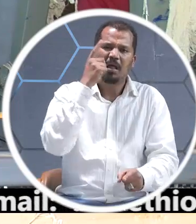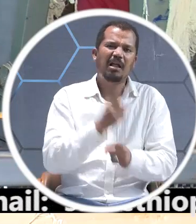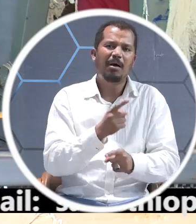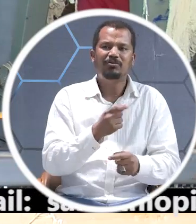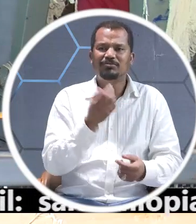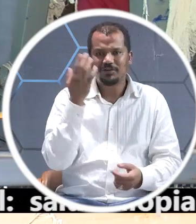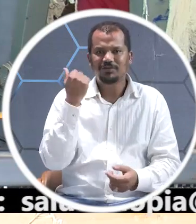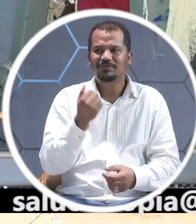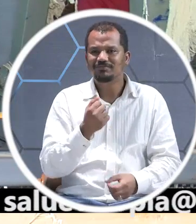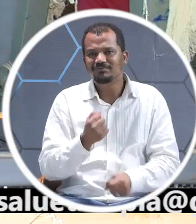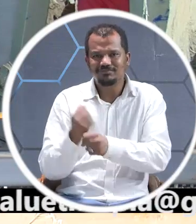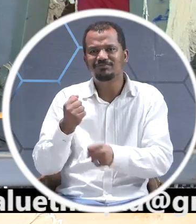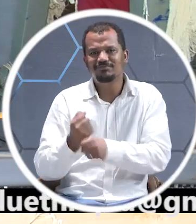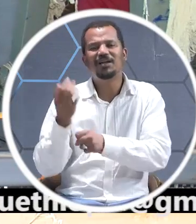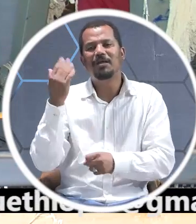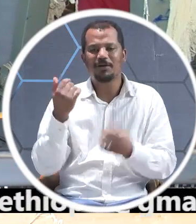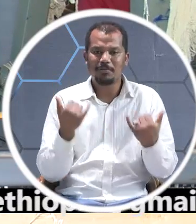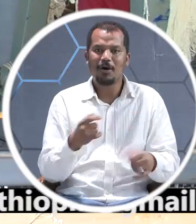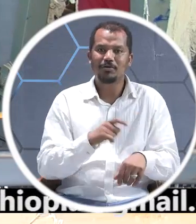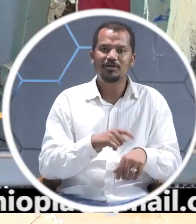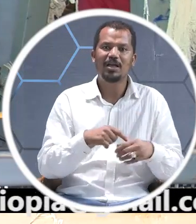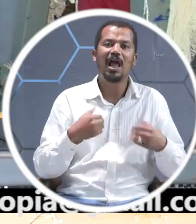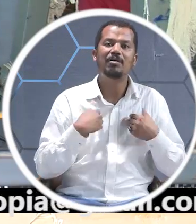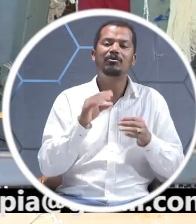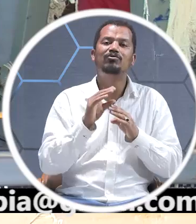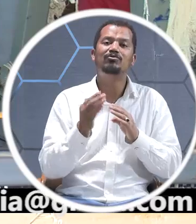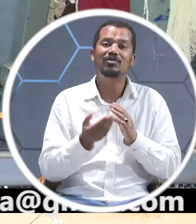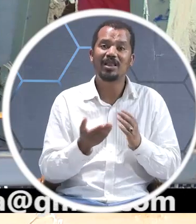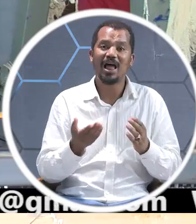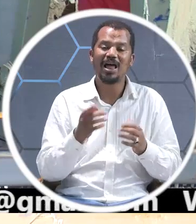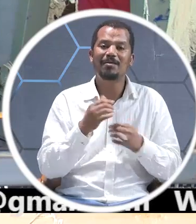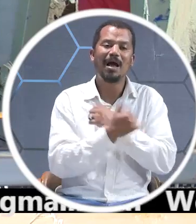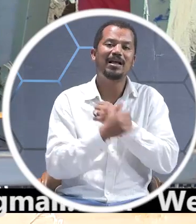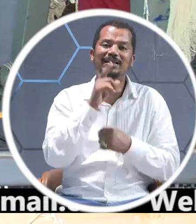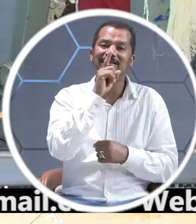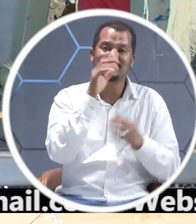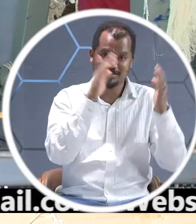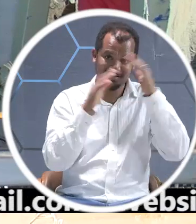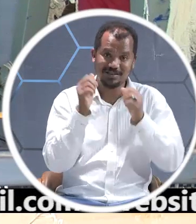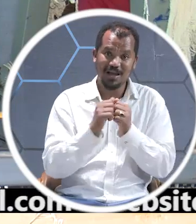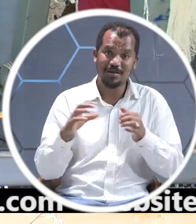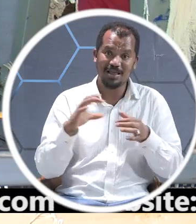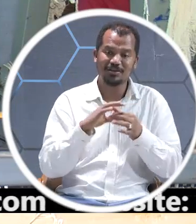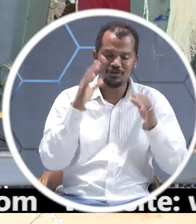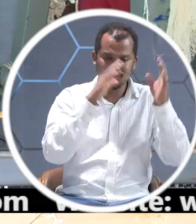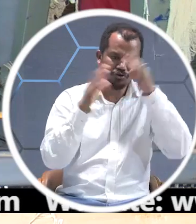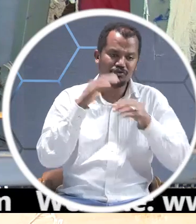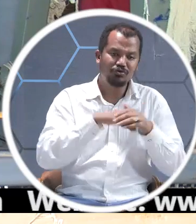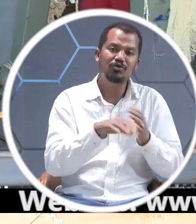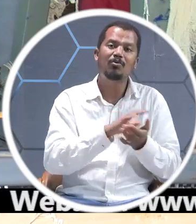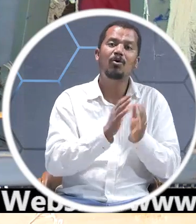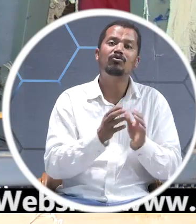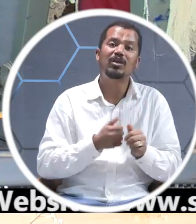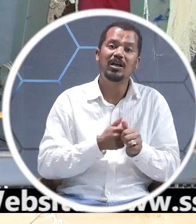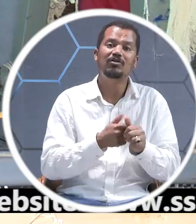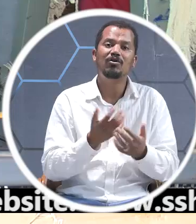آگبابو یدک فاچه نبره فابریکانو با اون ساعت دگمو یال باتنونت کاغرای یز ات تاچگرگار باته از چگرست